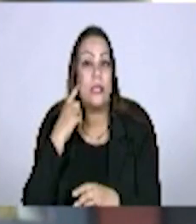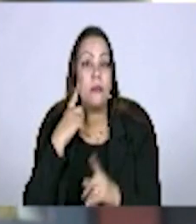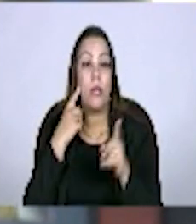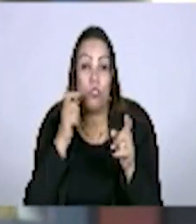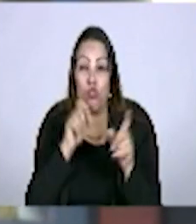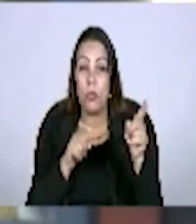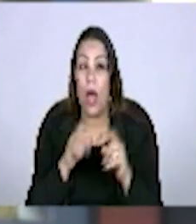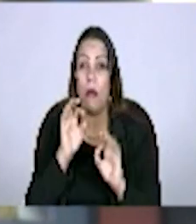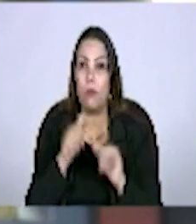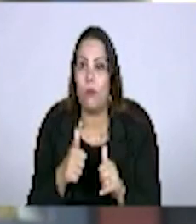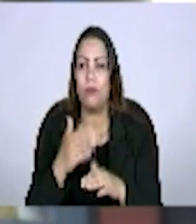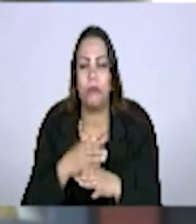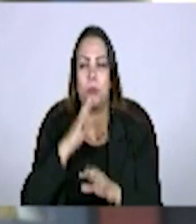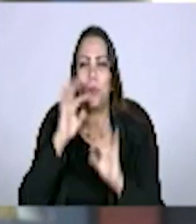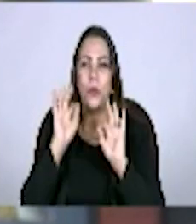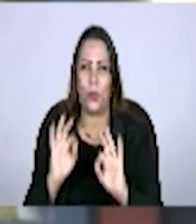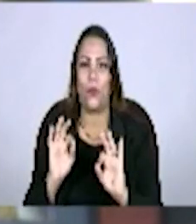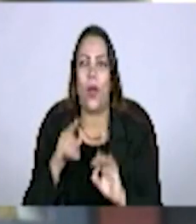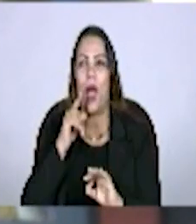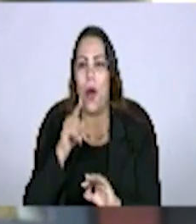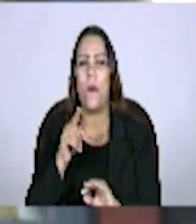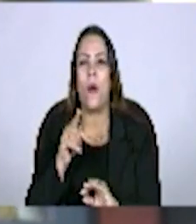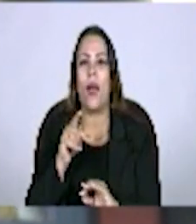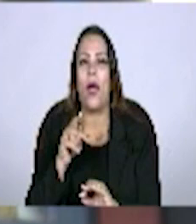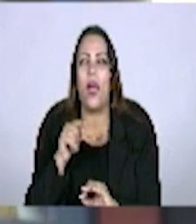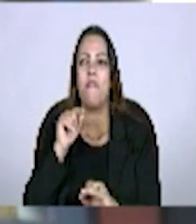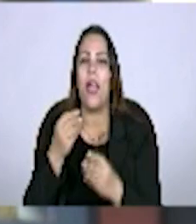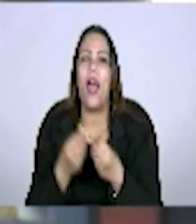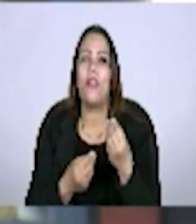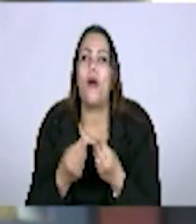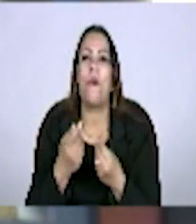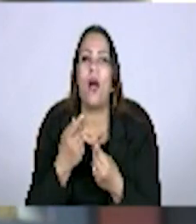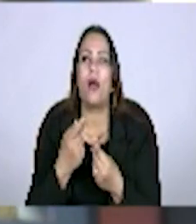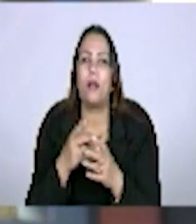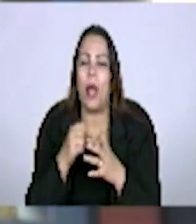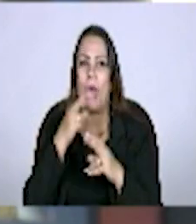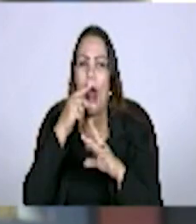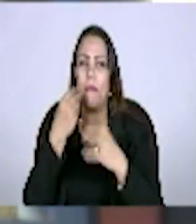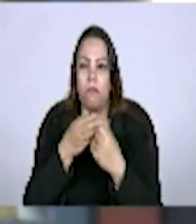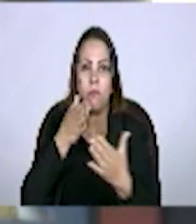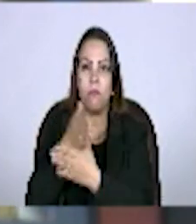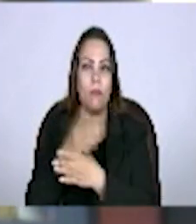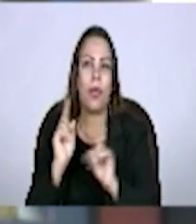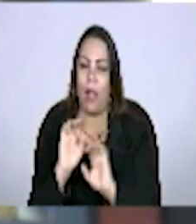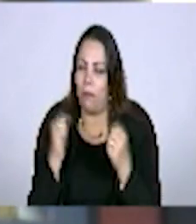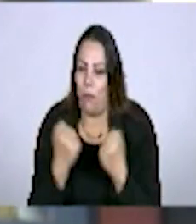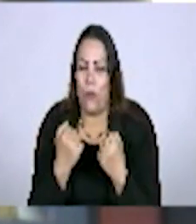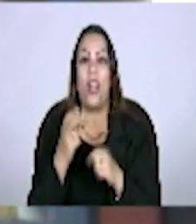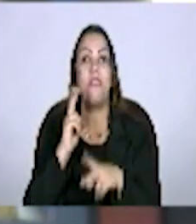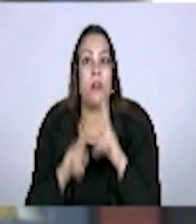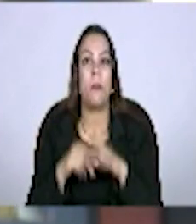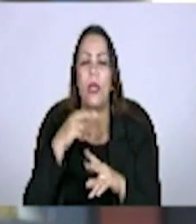الشخص تعرف على وجه اليقين ان ان هو في نوعيه معينه من الاحاديث ما بيخشش فيها في نوعيه معينه من